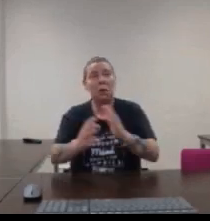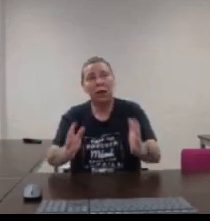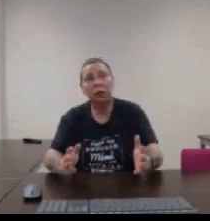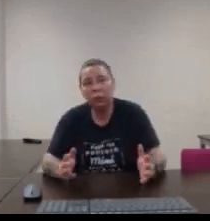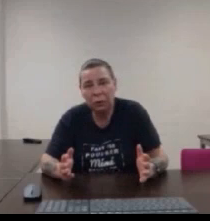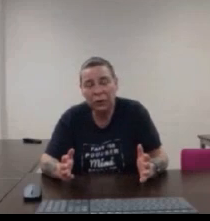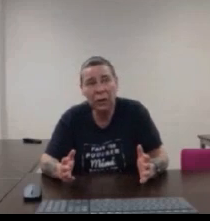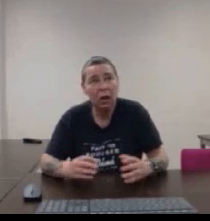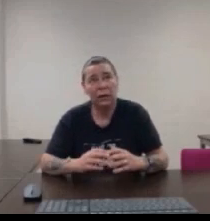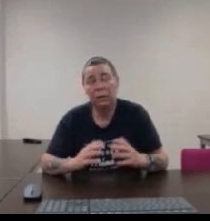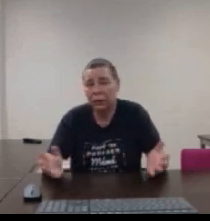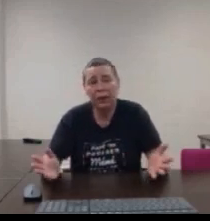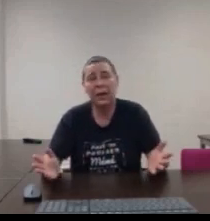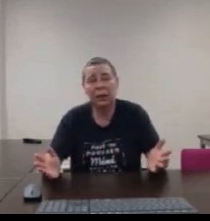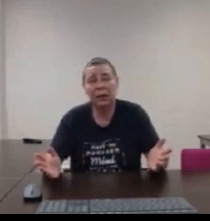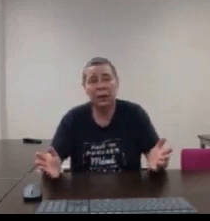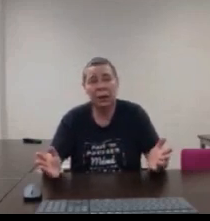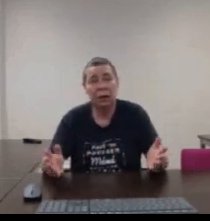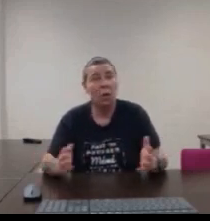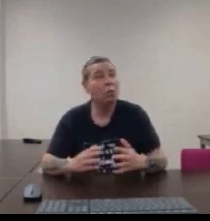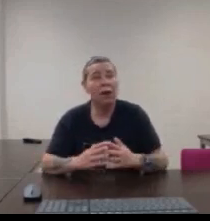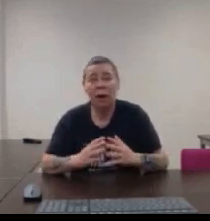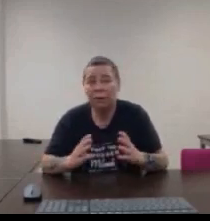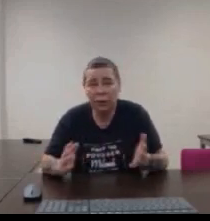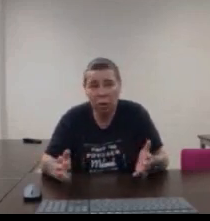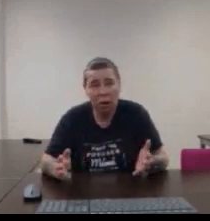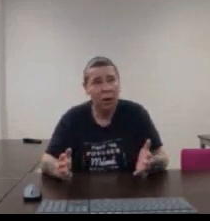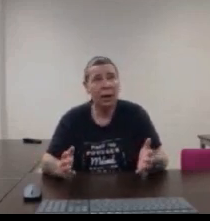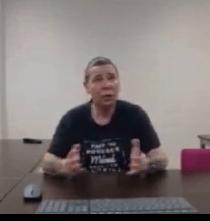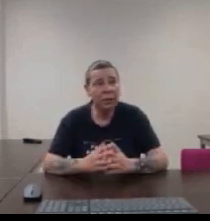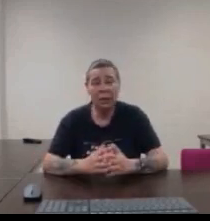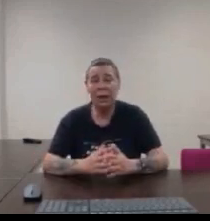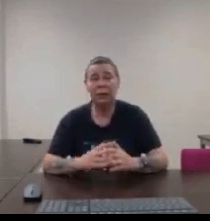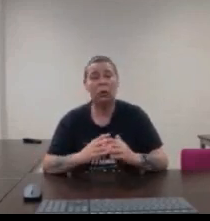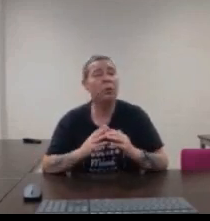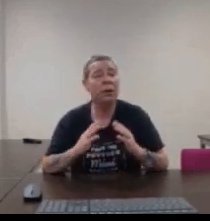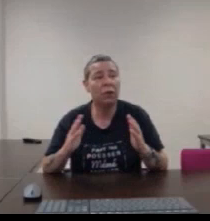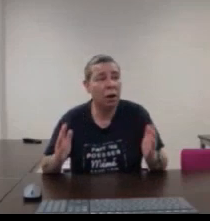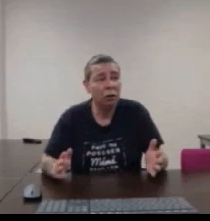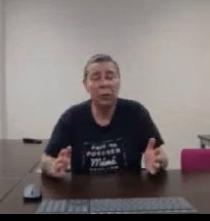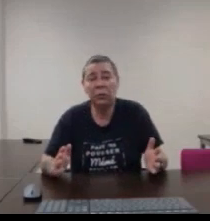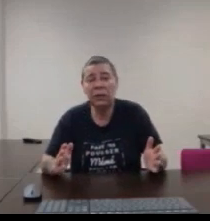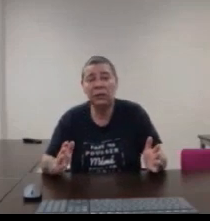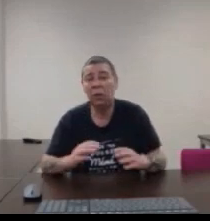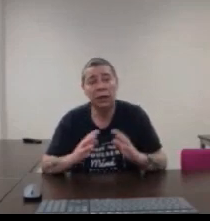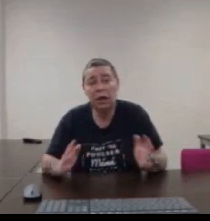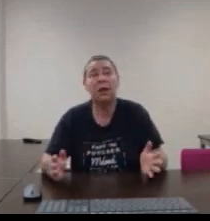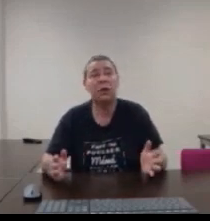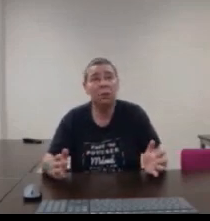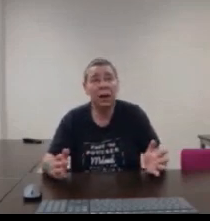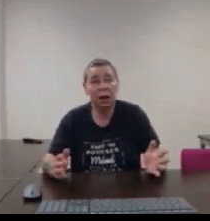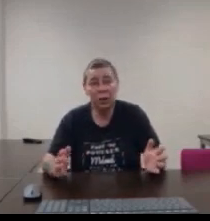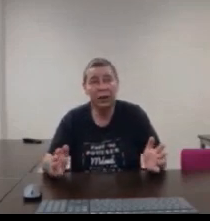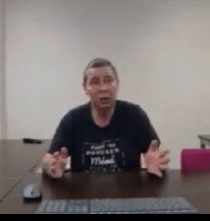articulations. Maintenant, ce qu'on sait aussi, c'est que personne n'est à l'abri des TMS. On peut avoir 20 ans et avoir un TMS, on peut avoir 70 ans et